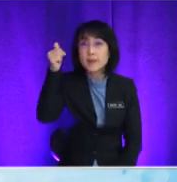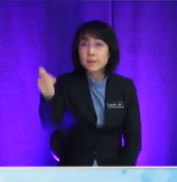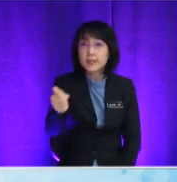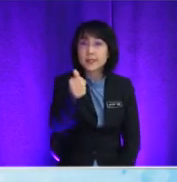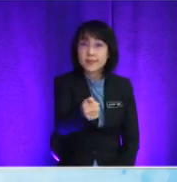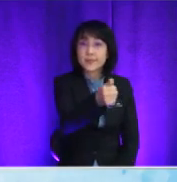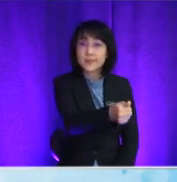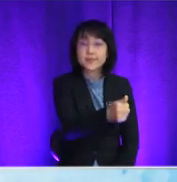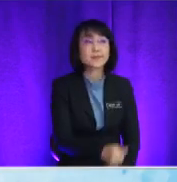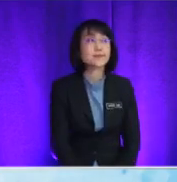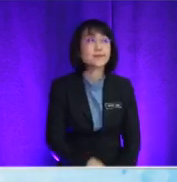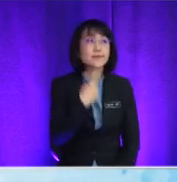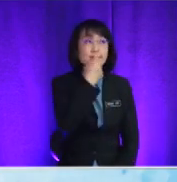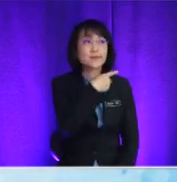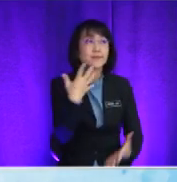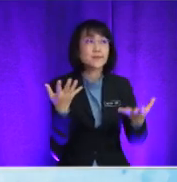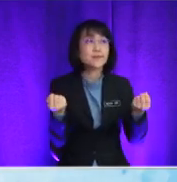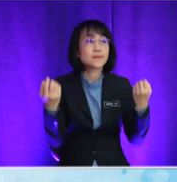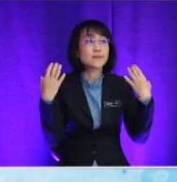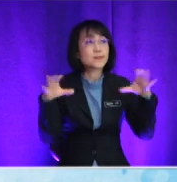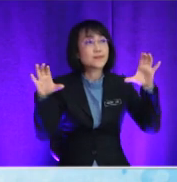Boleh saya punya jubah